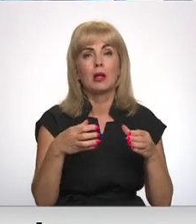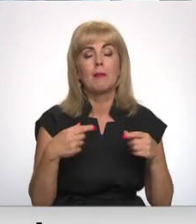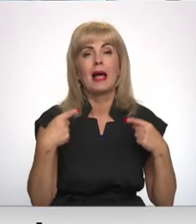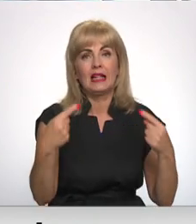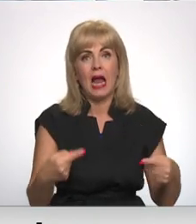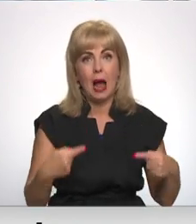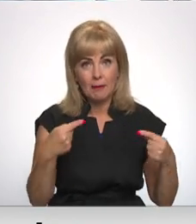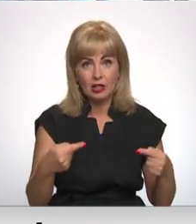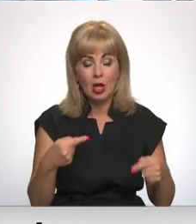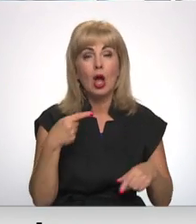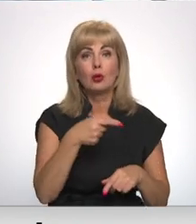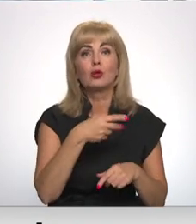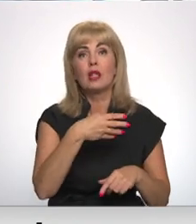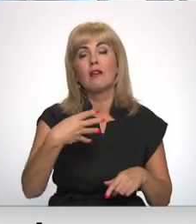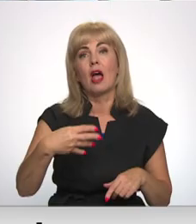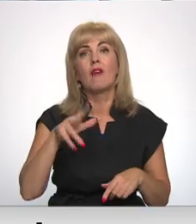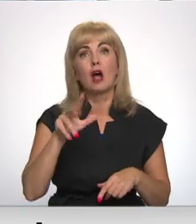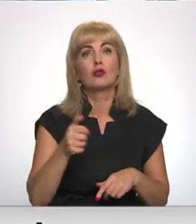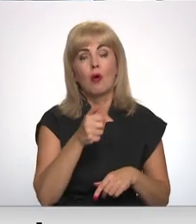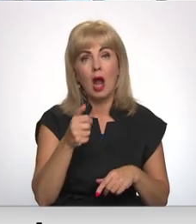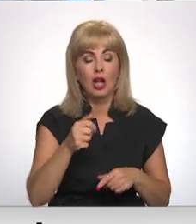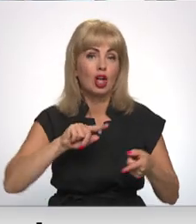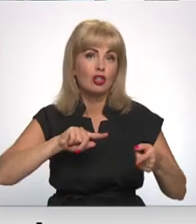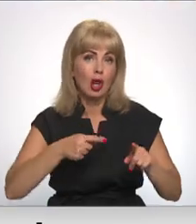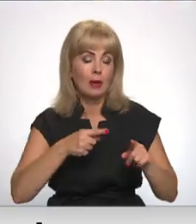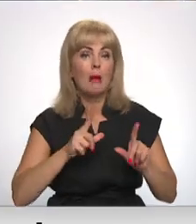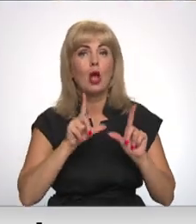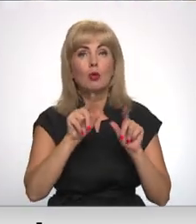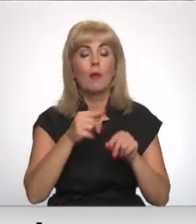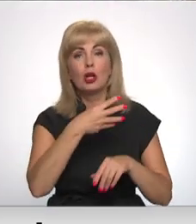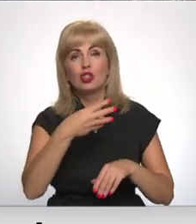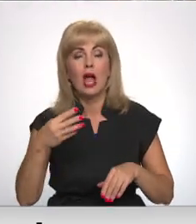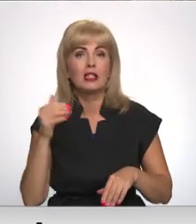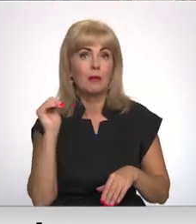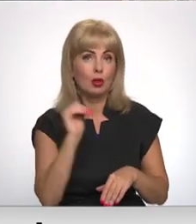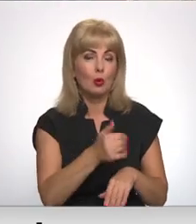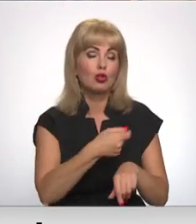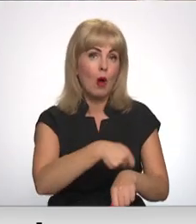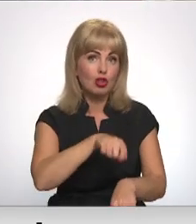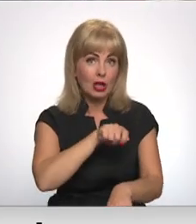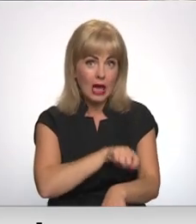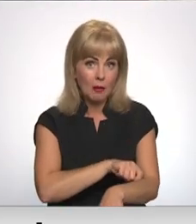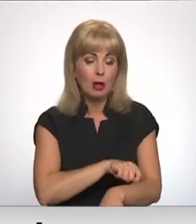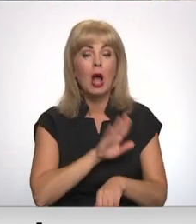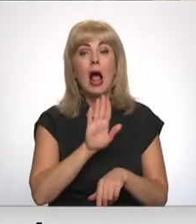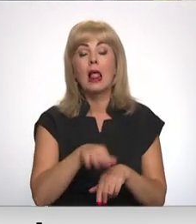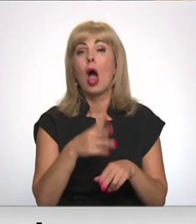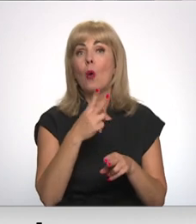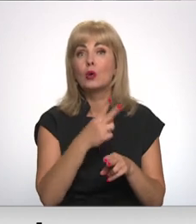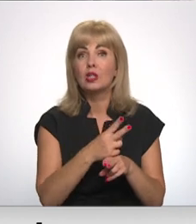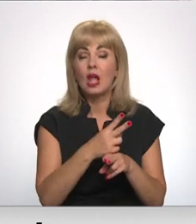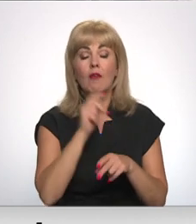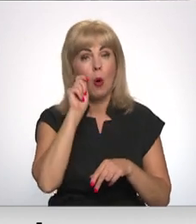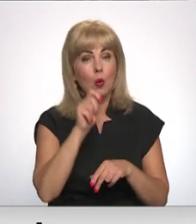iekšā. 1998. Gada apvidus auto nobraukums ir ap 400 tūkstošiem kilometru. Lai tas savu uzdevumu